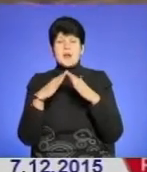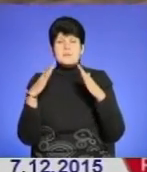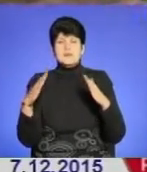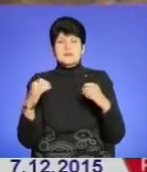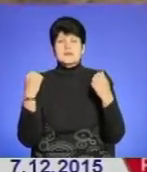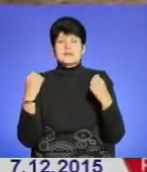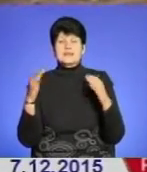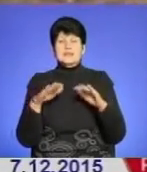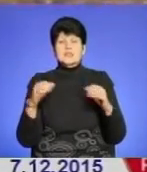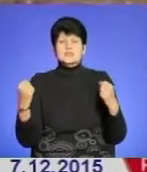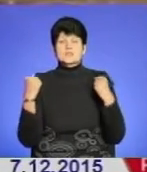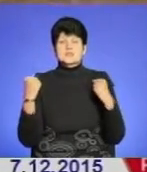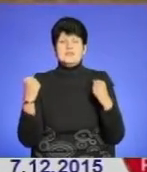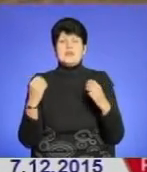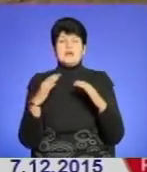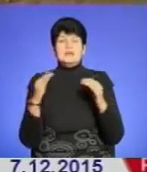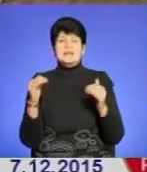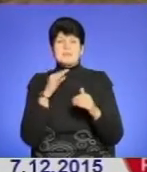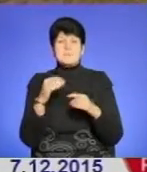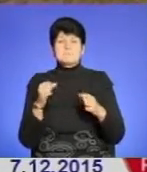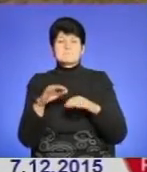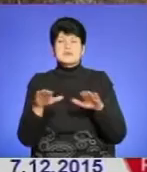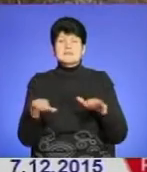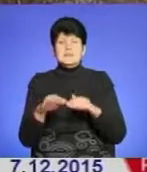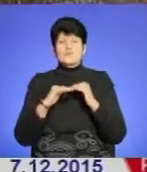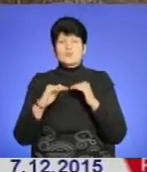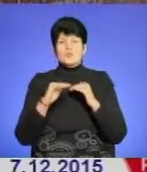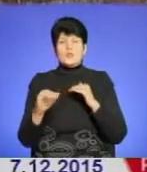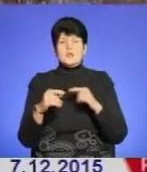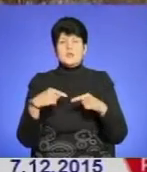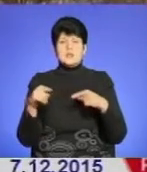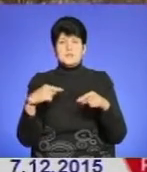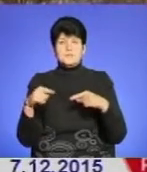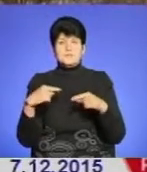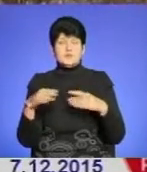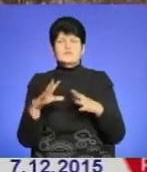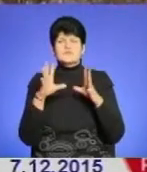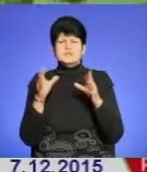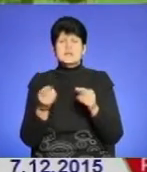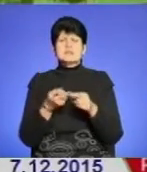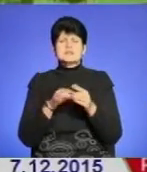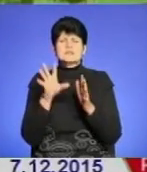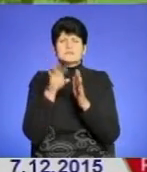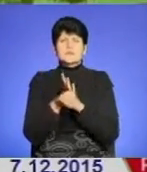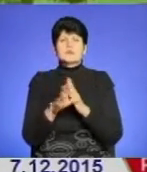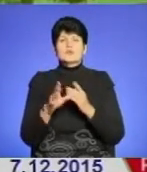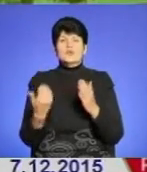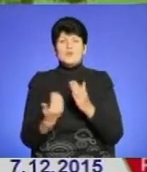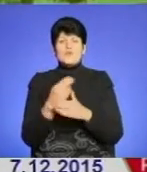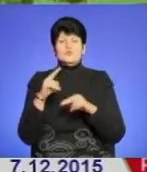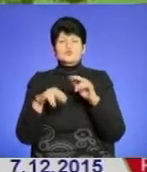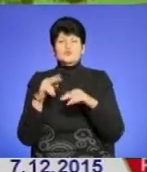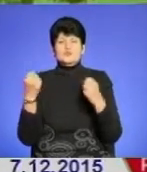спортивна академія, басейн, тенісний корт, футбольне поле та спа-салон. Усе це вміщуватиме у собі